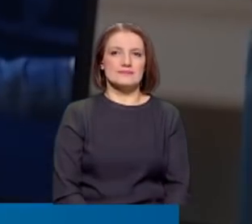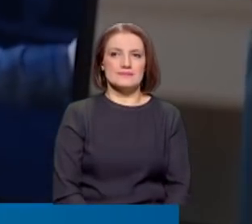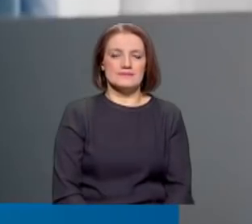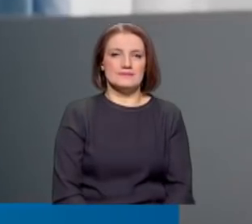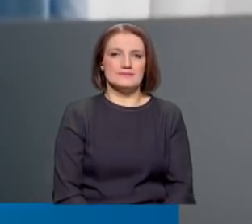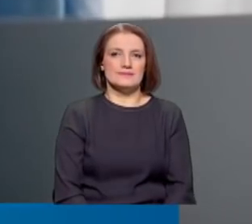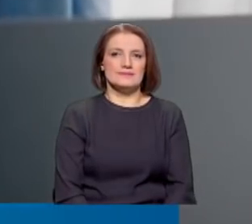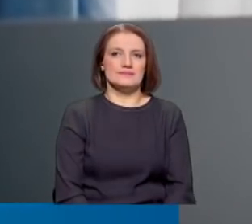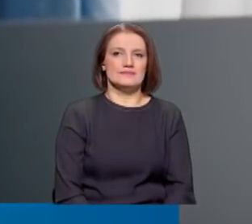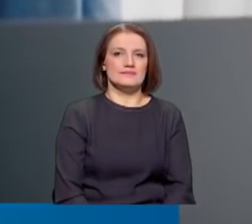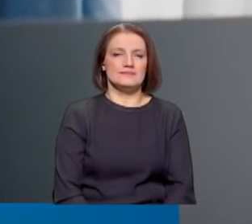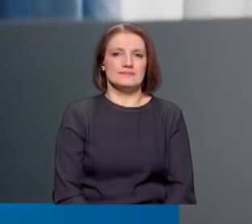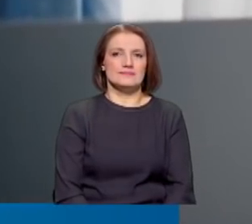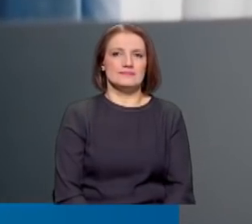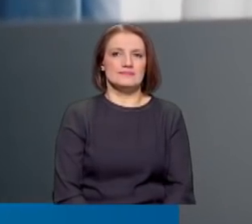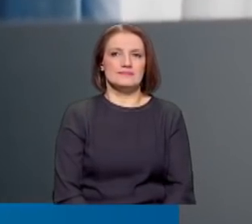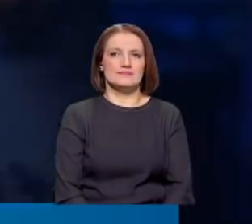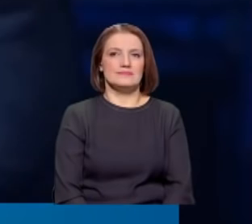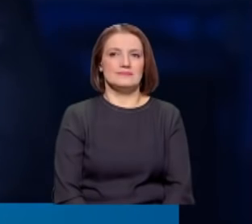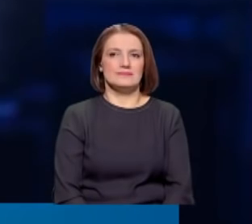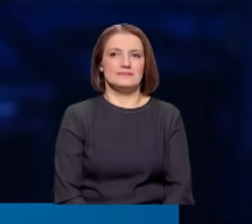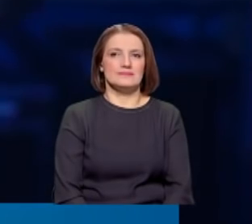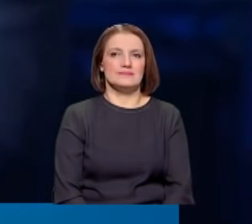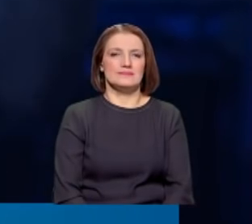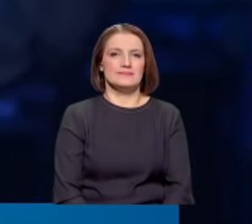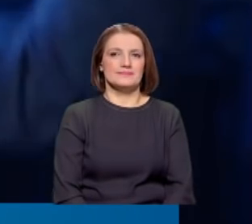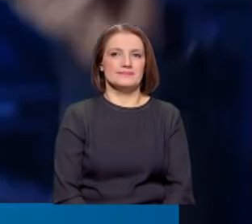geçecek ör bakımı doğum günü gün